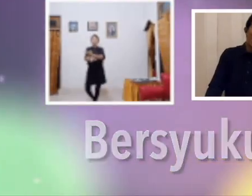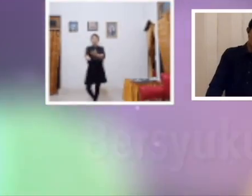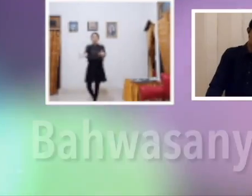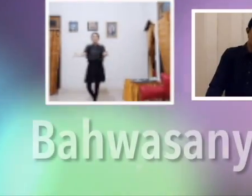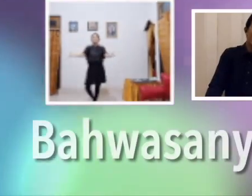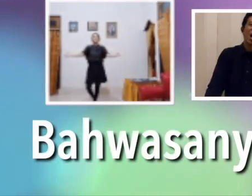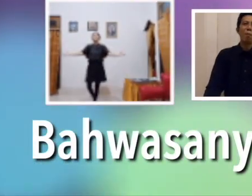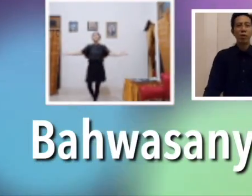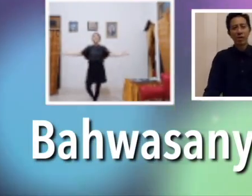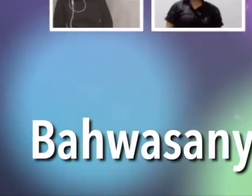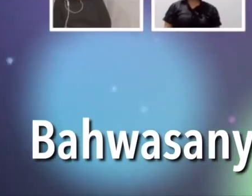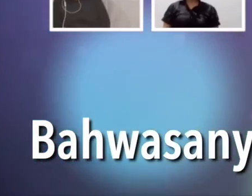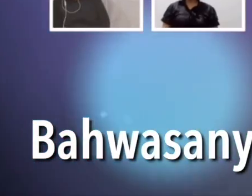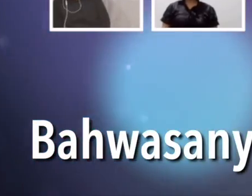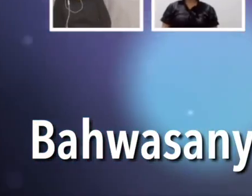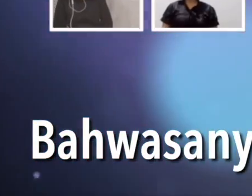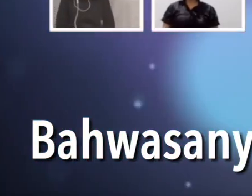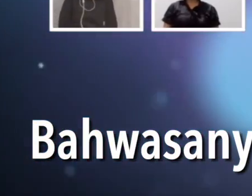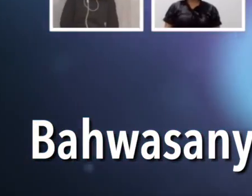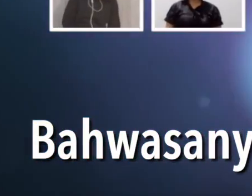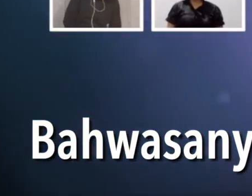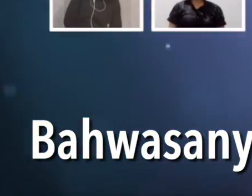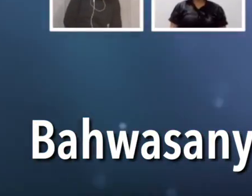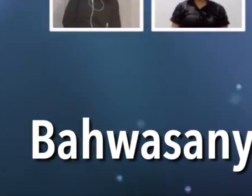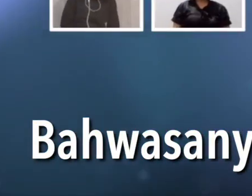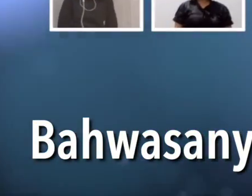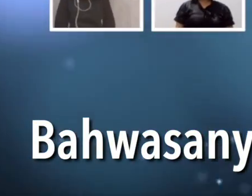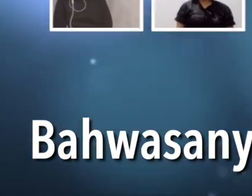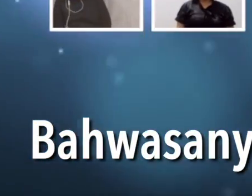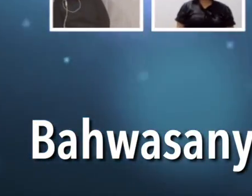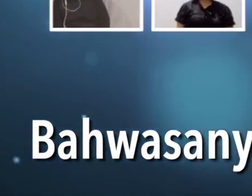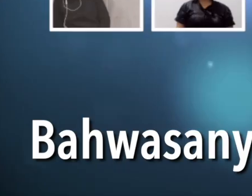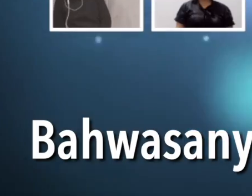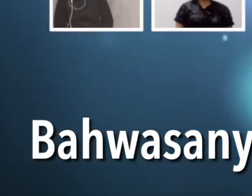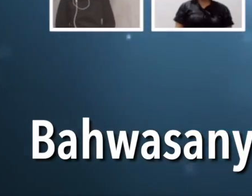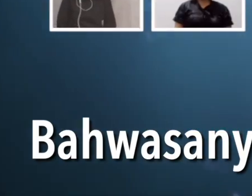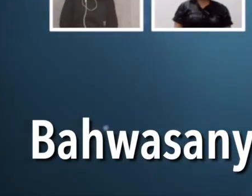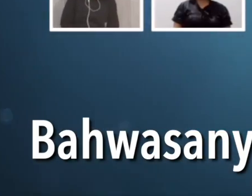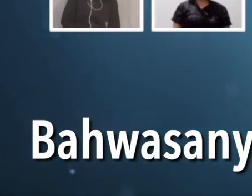Ia baik, bahwasannya untuk selamanya kasih